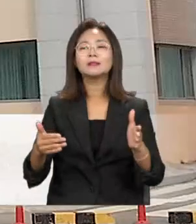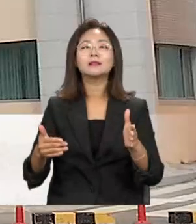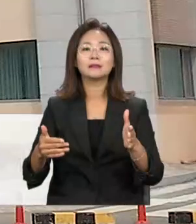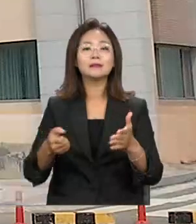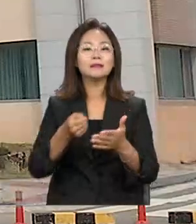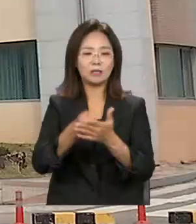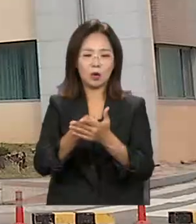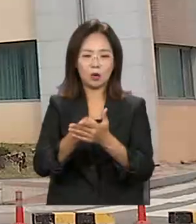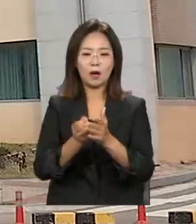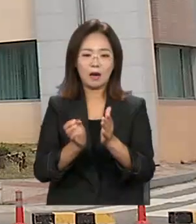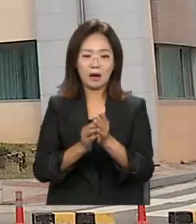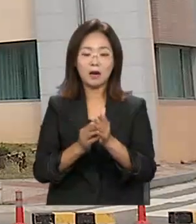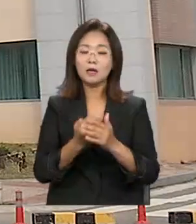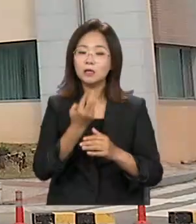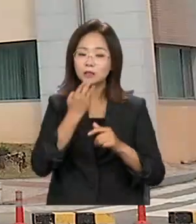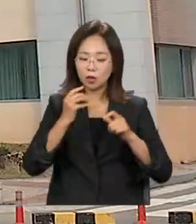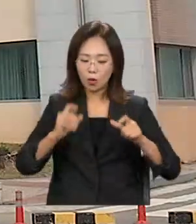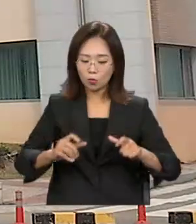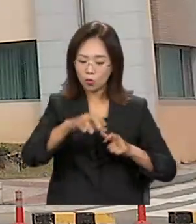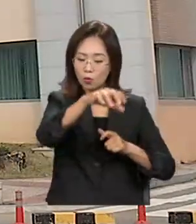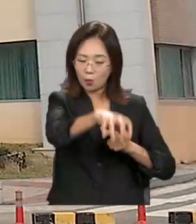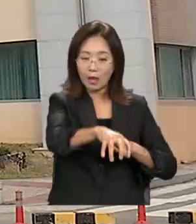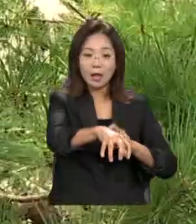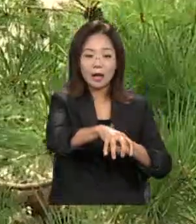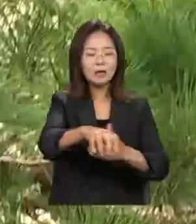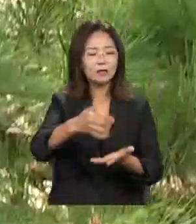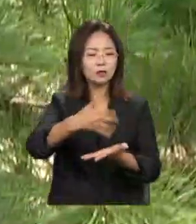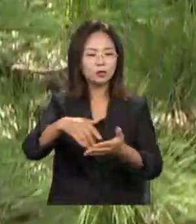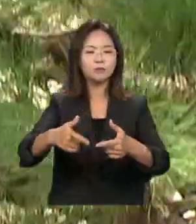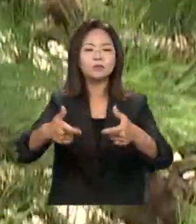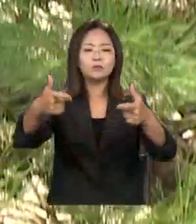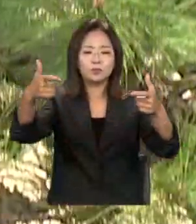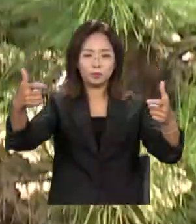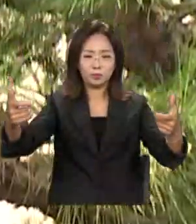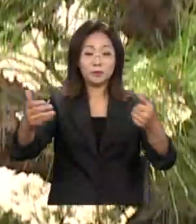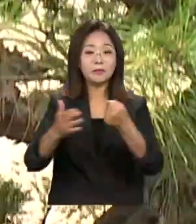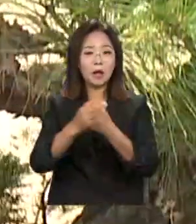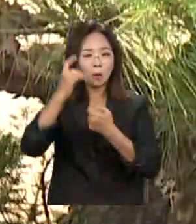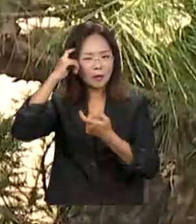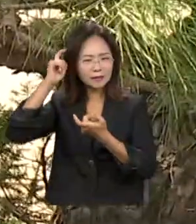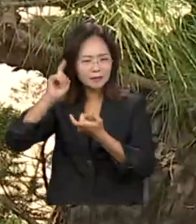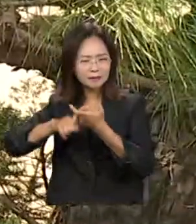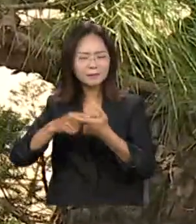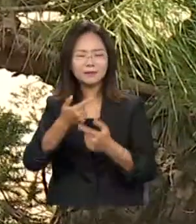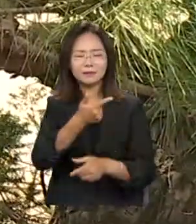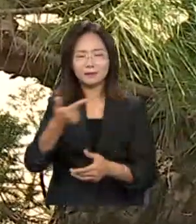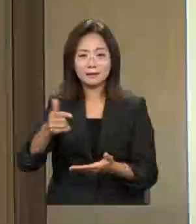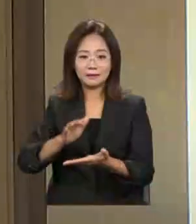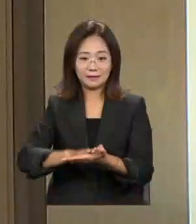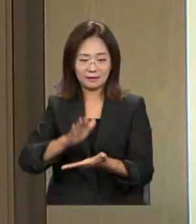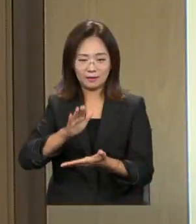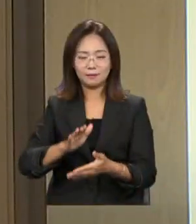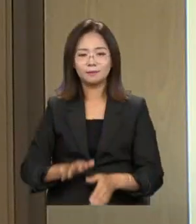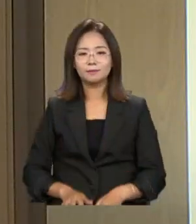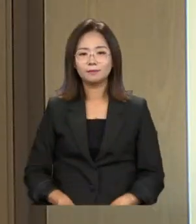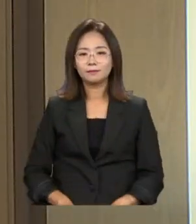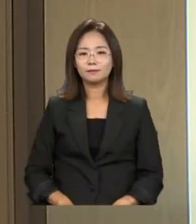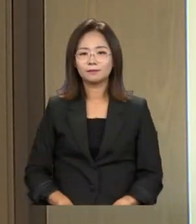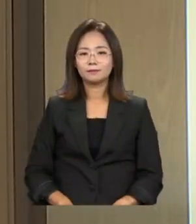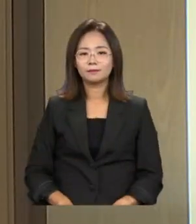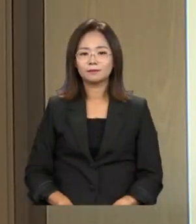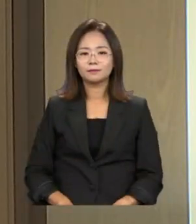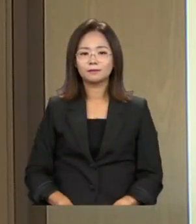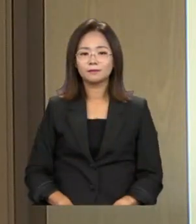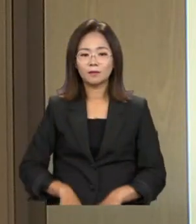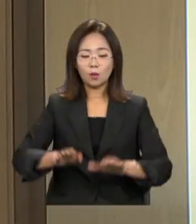마무리됩니다 비수도권 대학 의대 정원이 많이 늘어나는만큼 관심이 집중되는 건 지역 인재 전형입니다